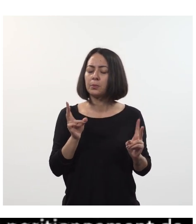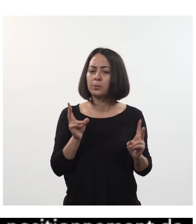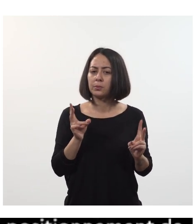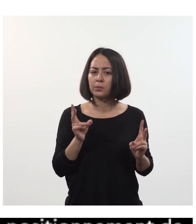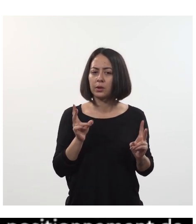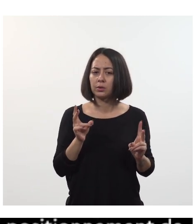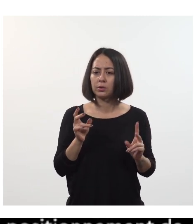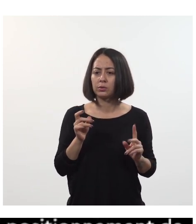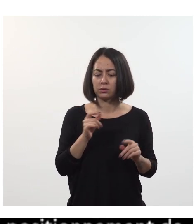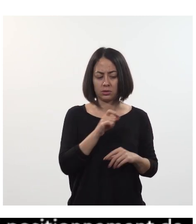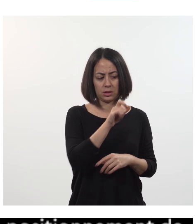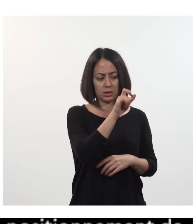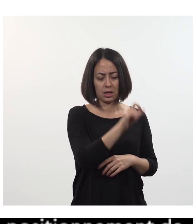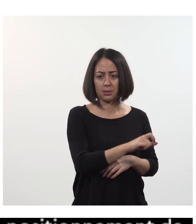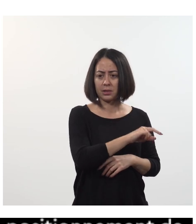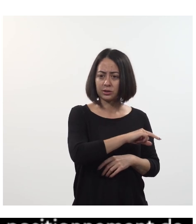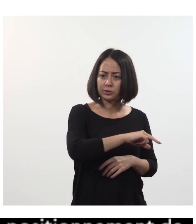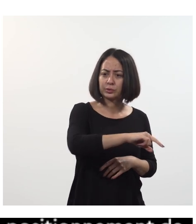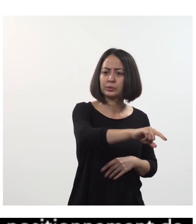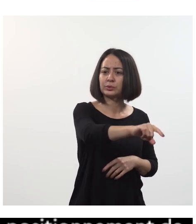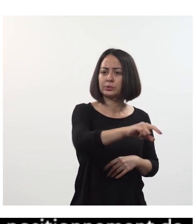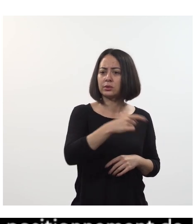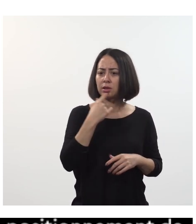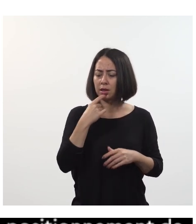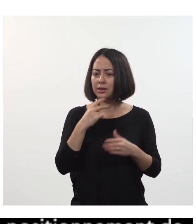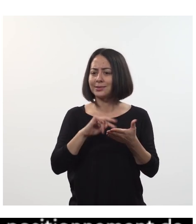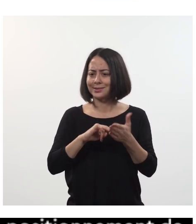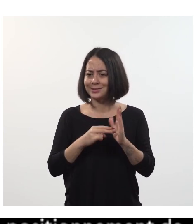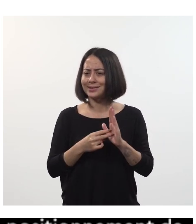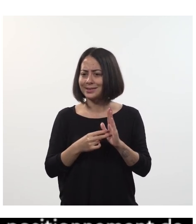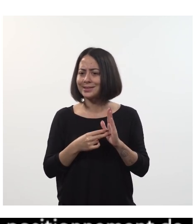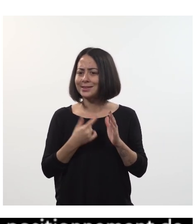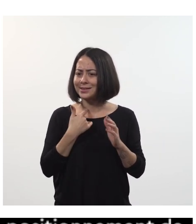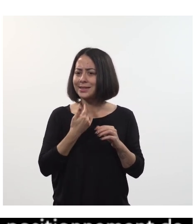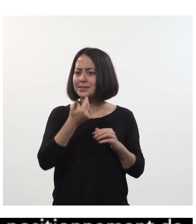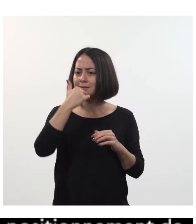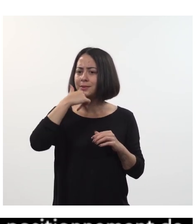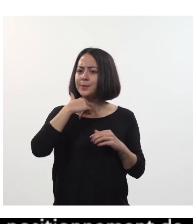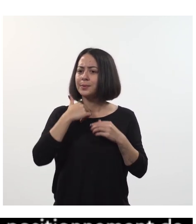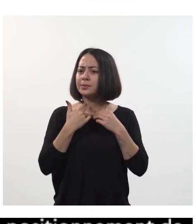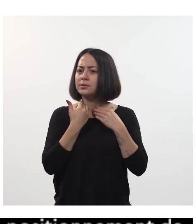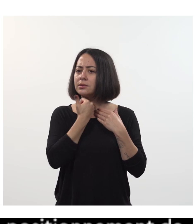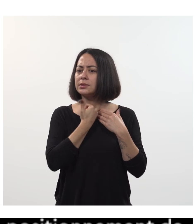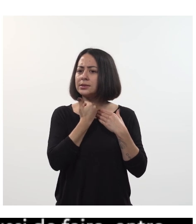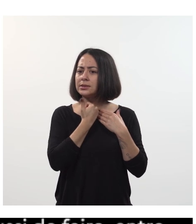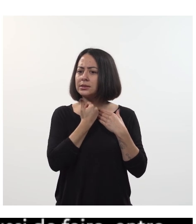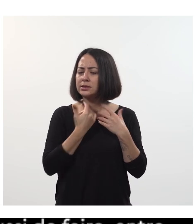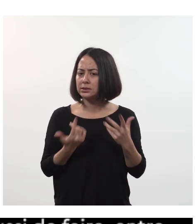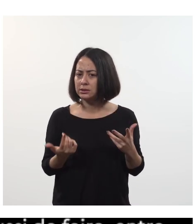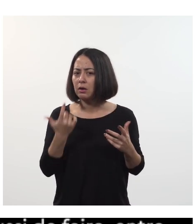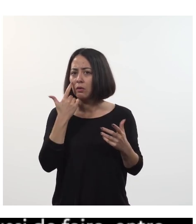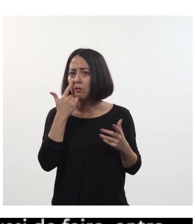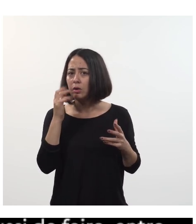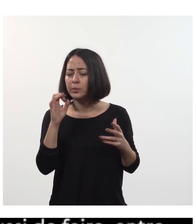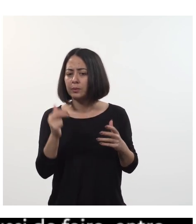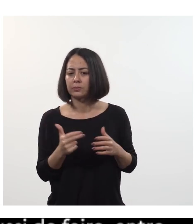notre personne faire une thèse de vidéoscopie. Donc, c'est différentes voilà, possibilités en fonction des facteurs qui auront été rentrés au